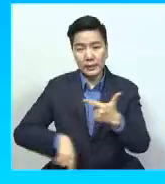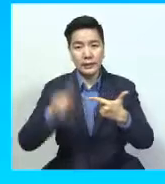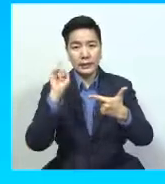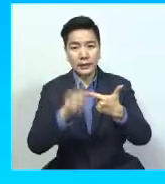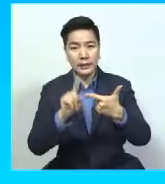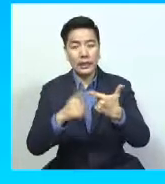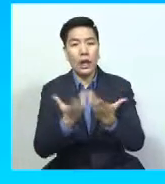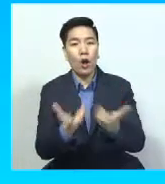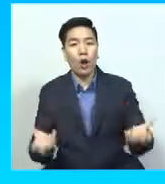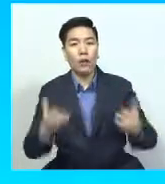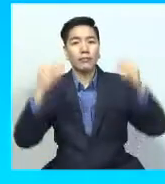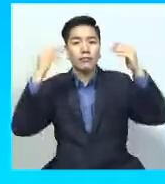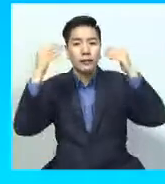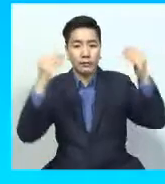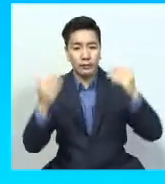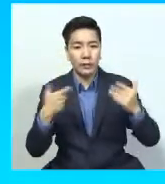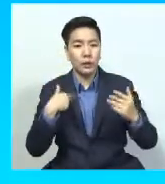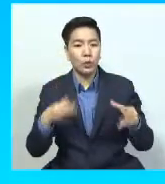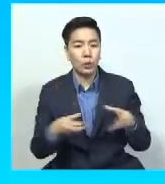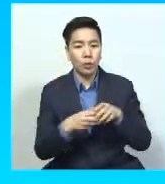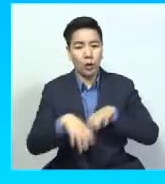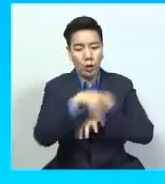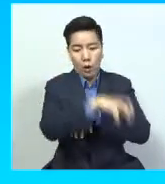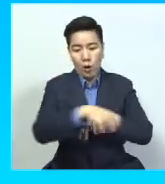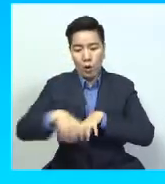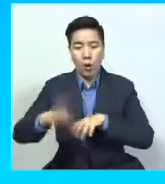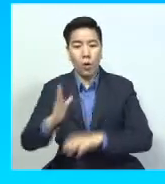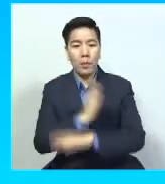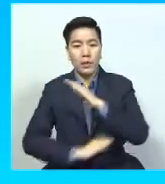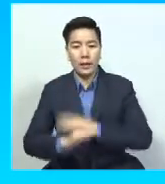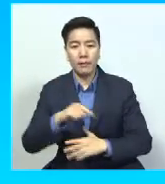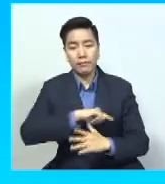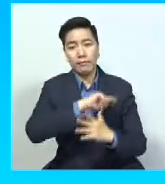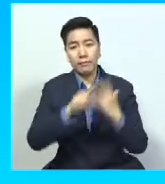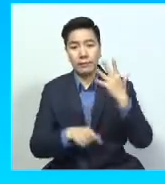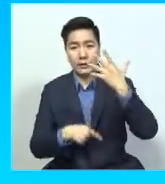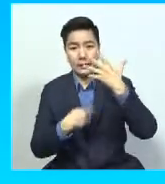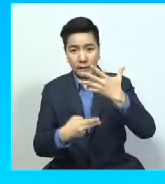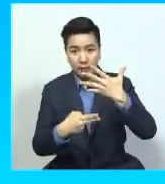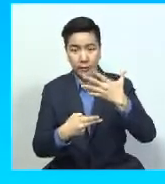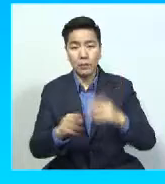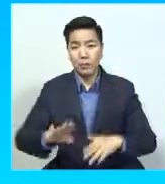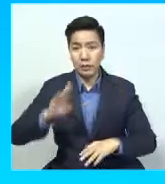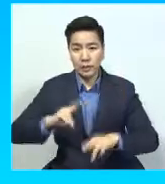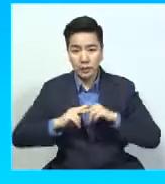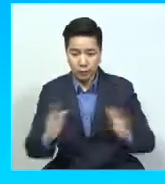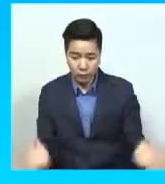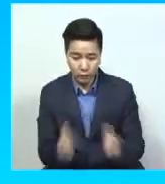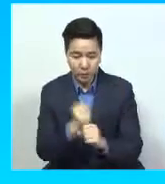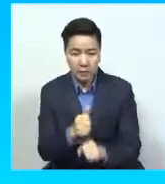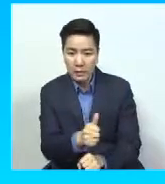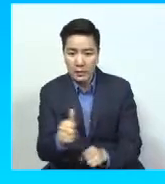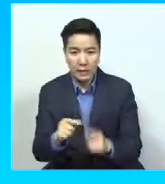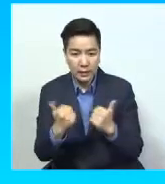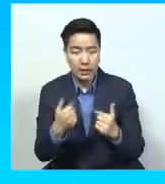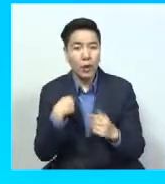โซนที่2เนี่ยมีการจัดนิทรรศการประกอบด้วยองค์กรคนพิการ7ประเภทและภาคเอกชนที่สนับสนุนงานด้านคนพิการดี